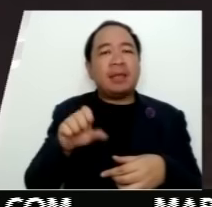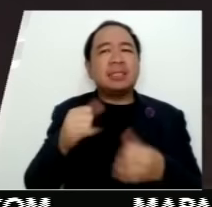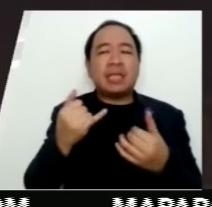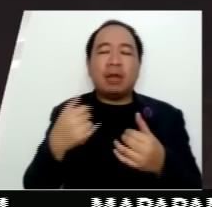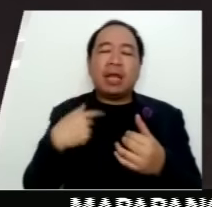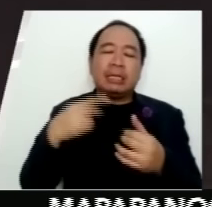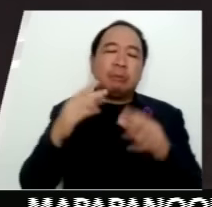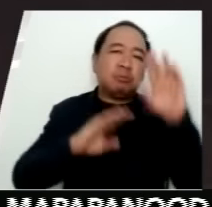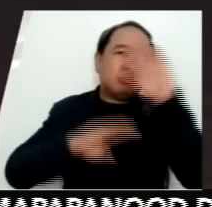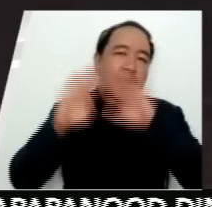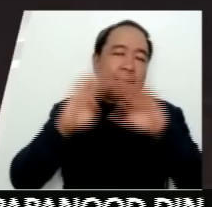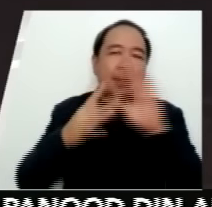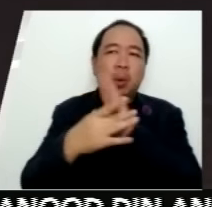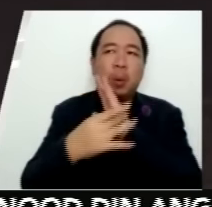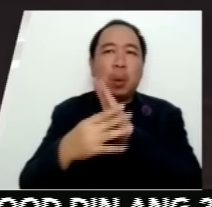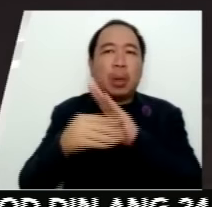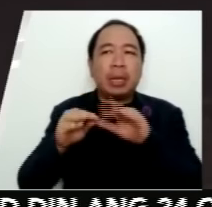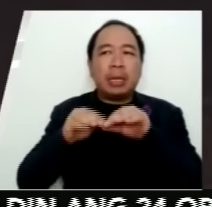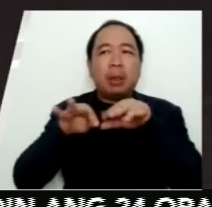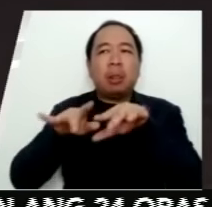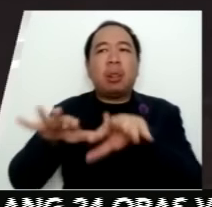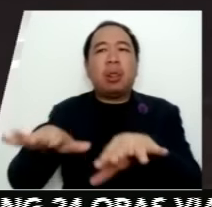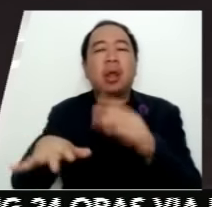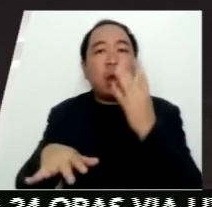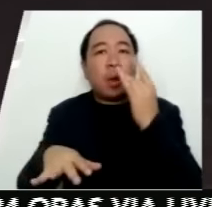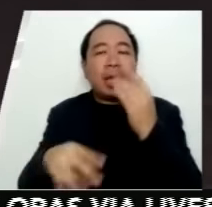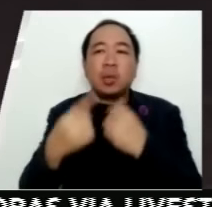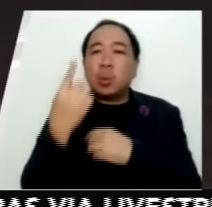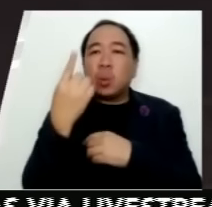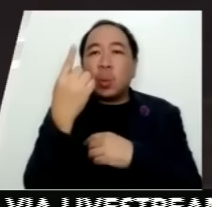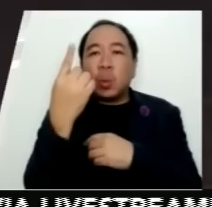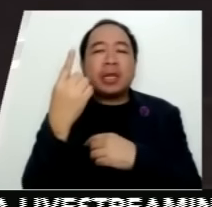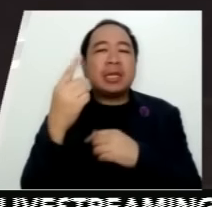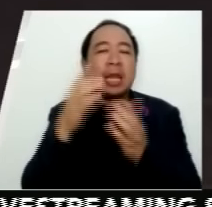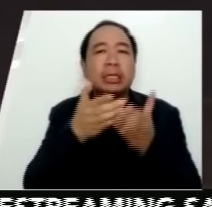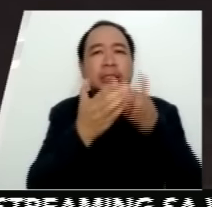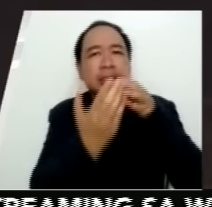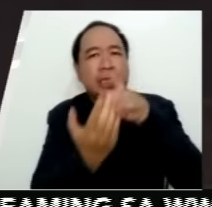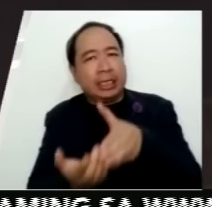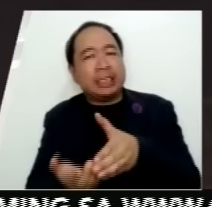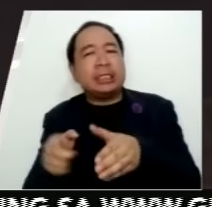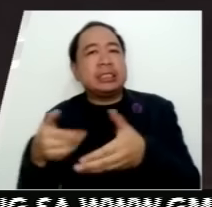dahil pa rin sa isa pang oil tanker na lumubog din malapit sa Dalampasigan.